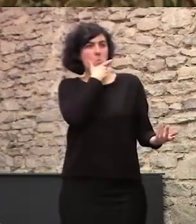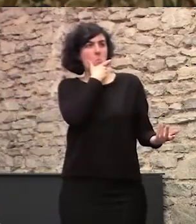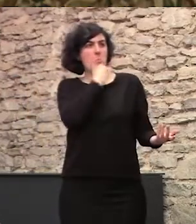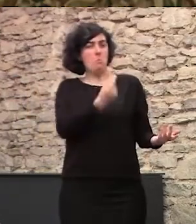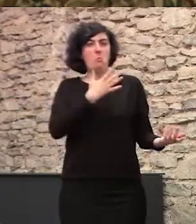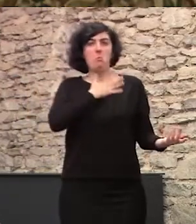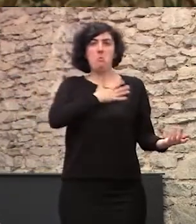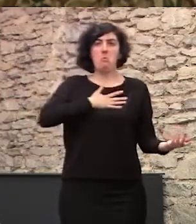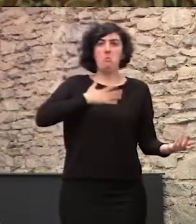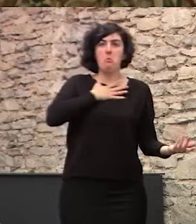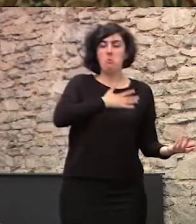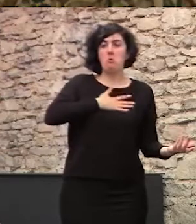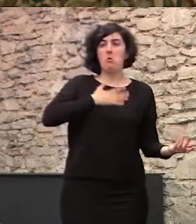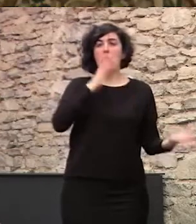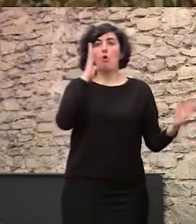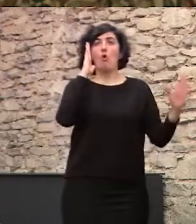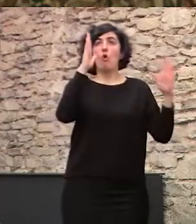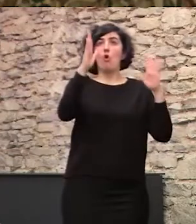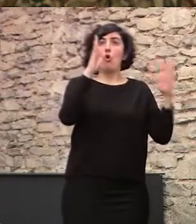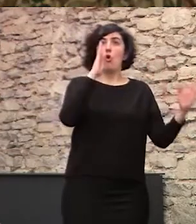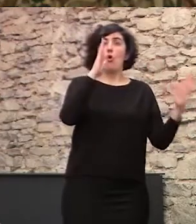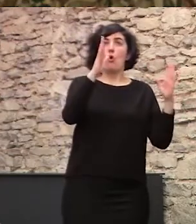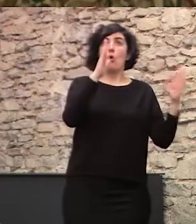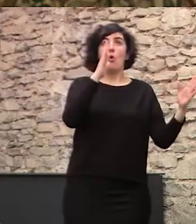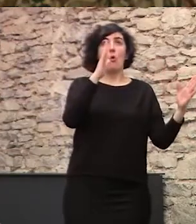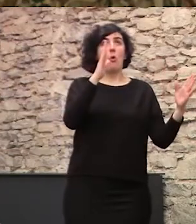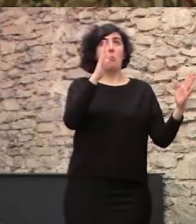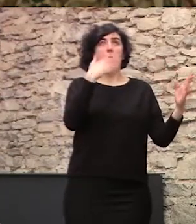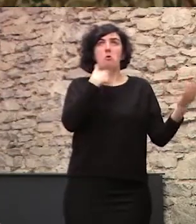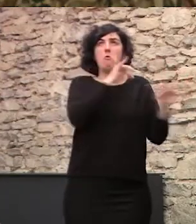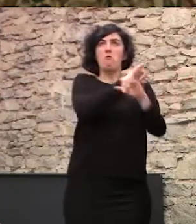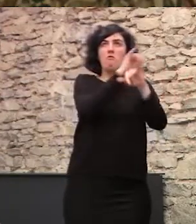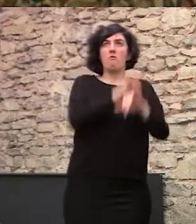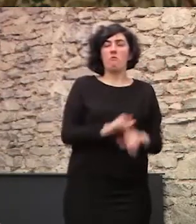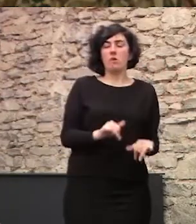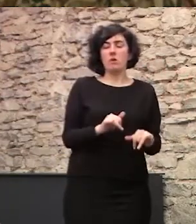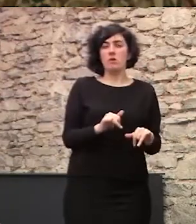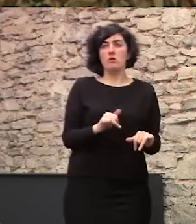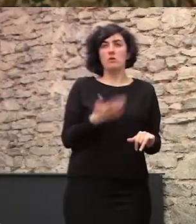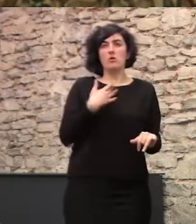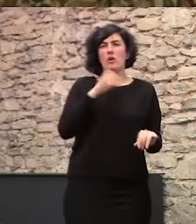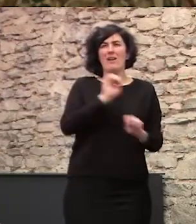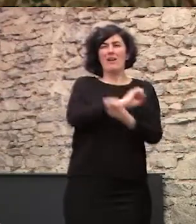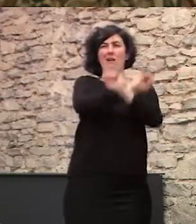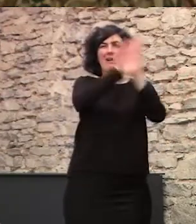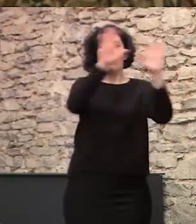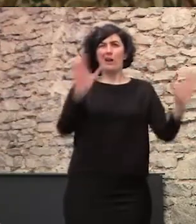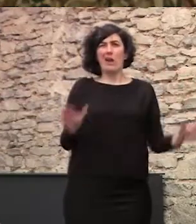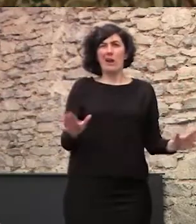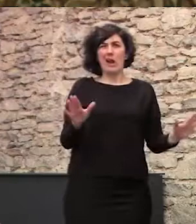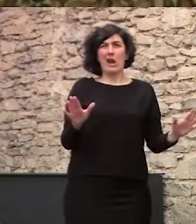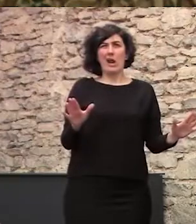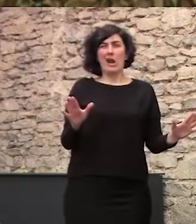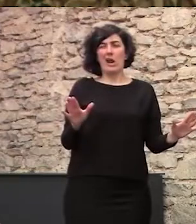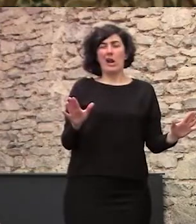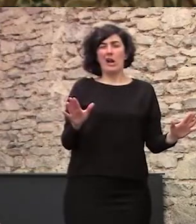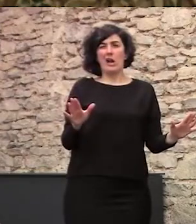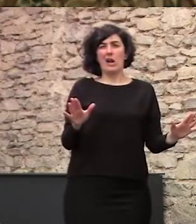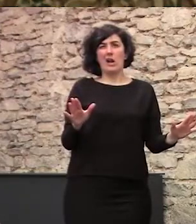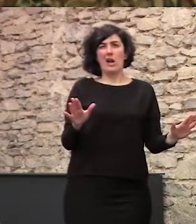oso atsegina gara hortan ere bai, pozik gara duritzen. Eta bai, nahiko argi neukan, ez nukon oso argi segertatuko zen, baina